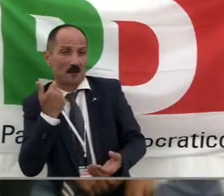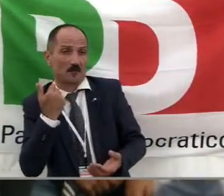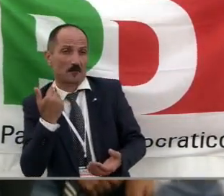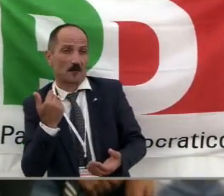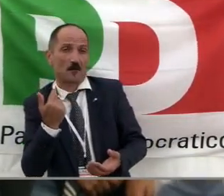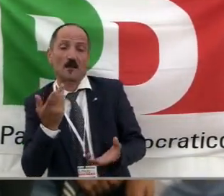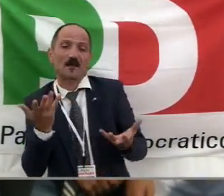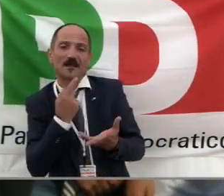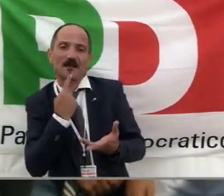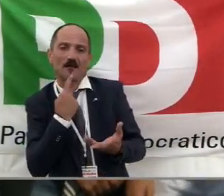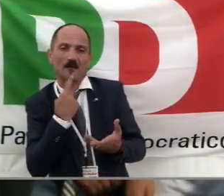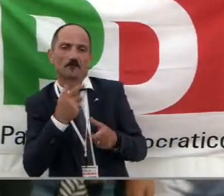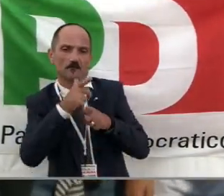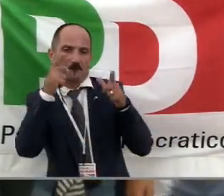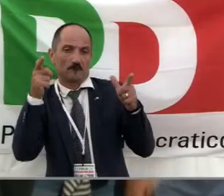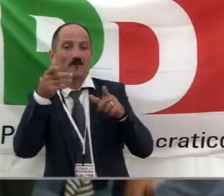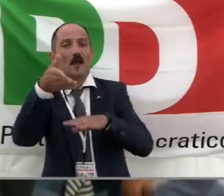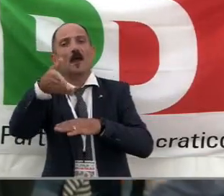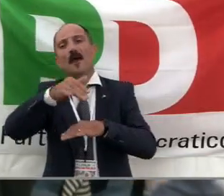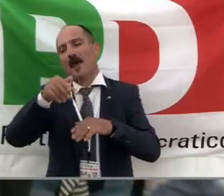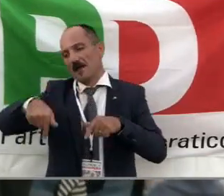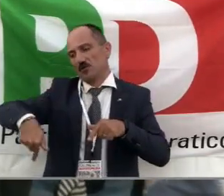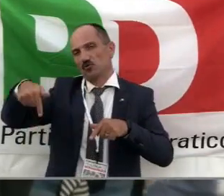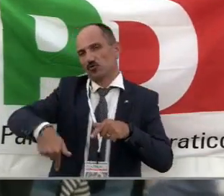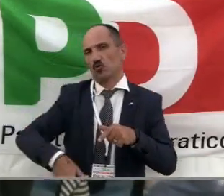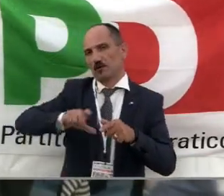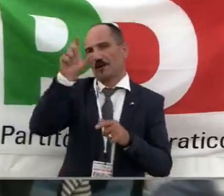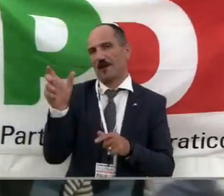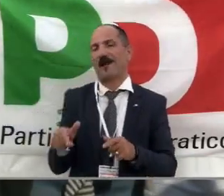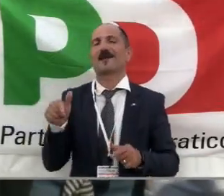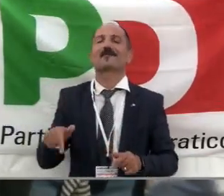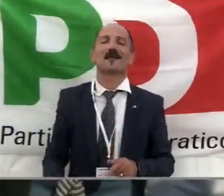questo, è il Mezzogiorno d'Italia.